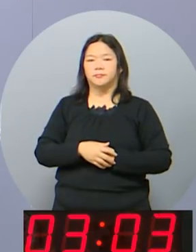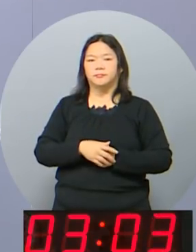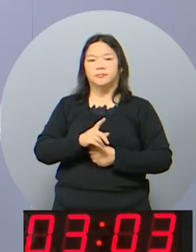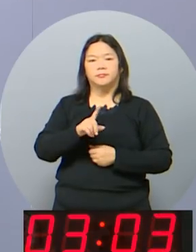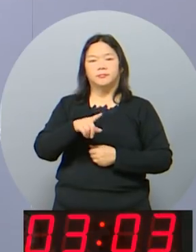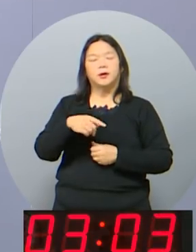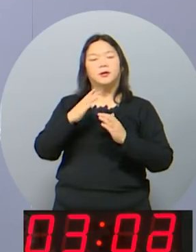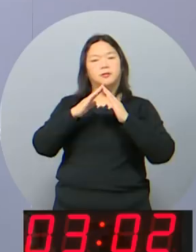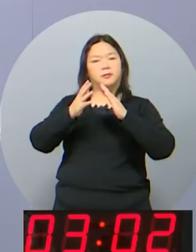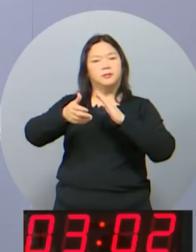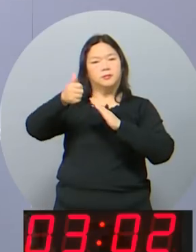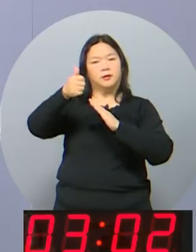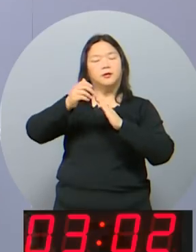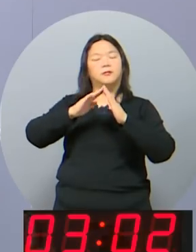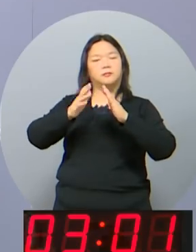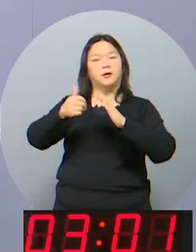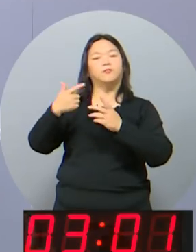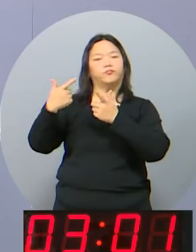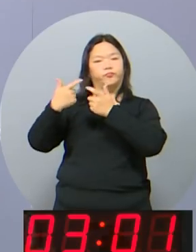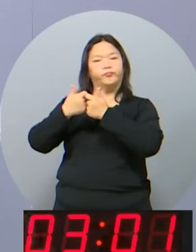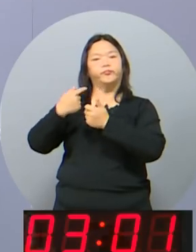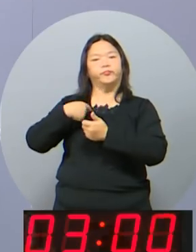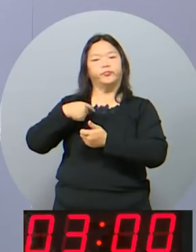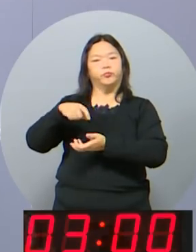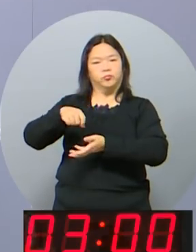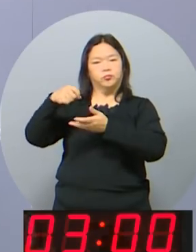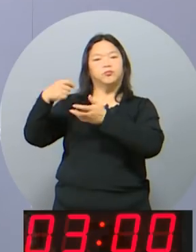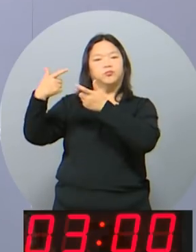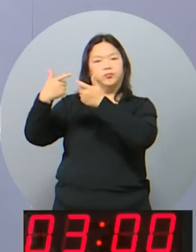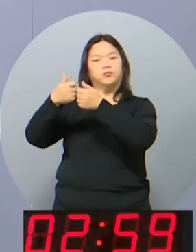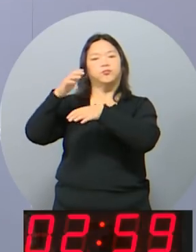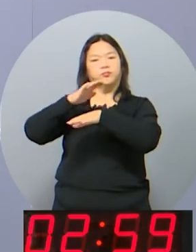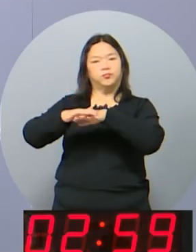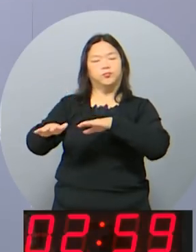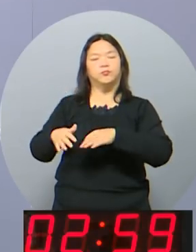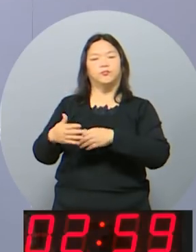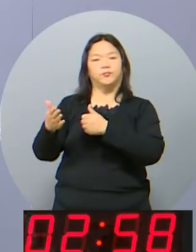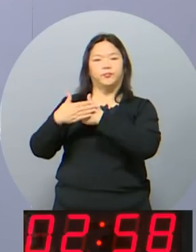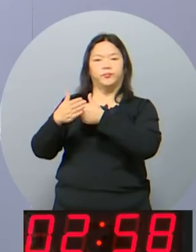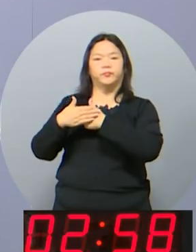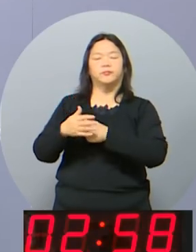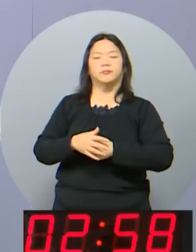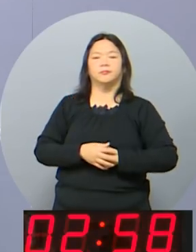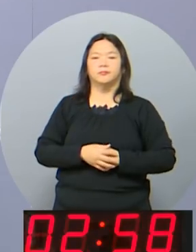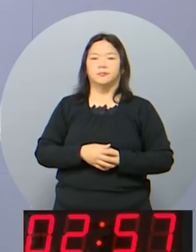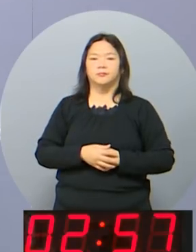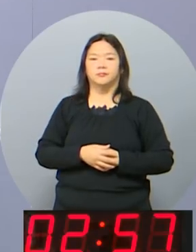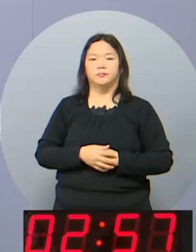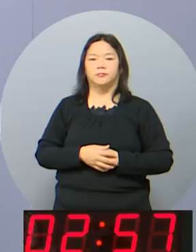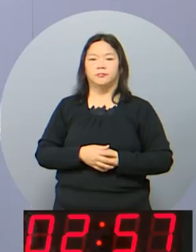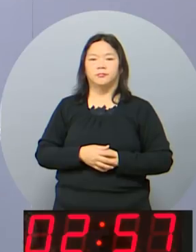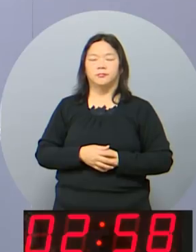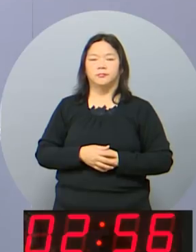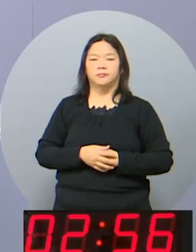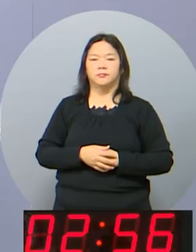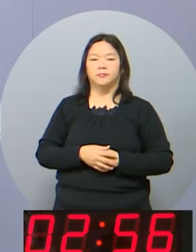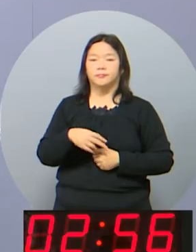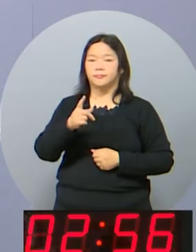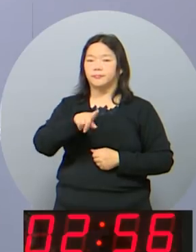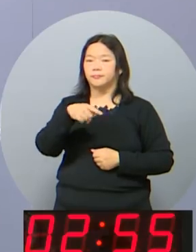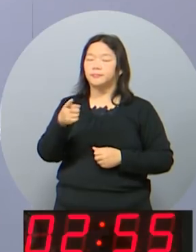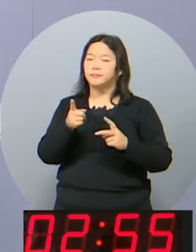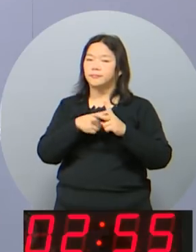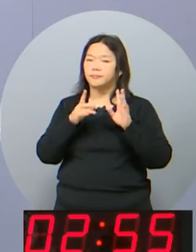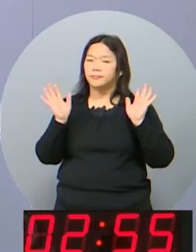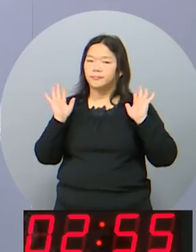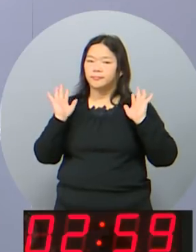市长也非常非常配合我们的提议的各项议案。再来说小朋友，